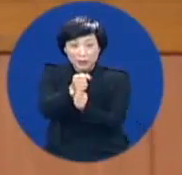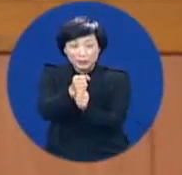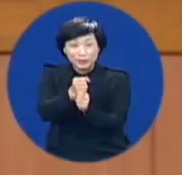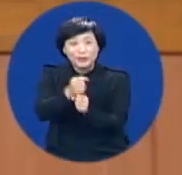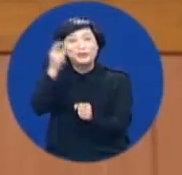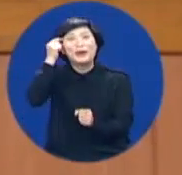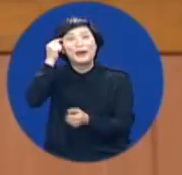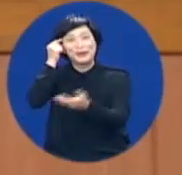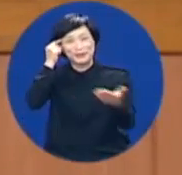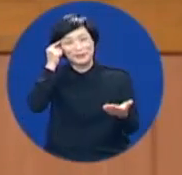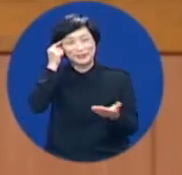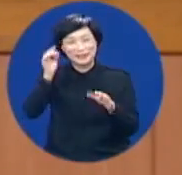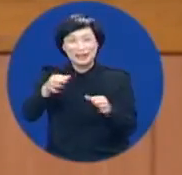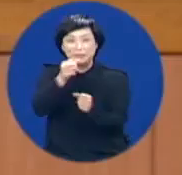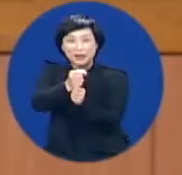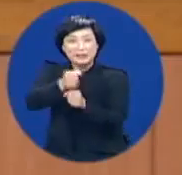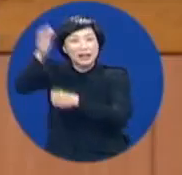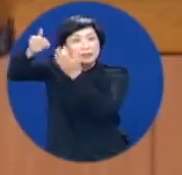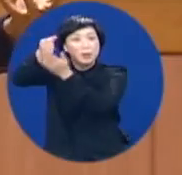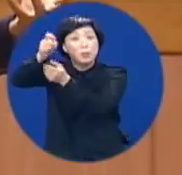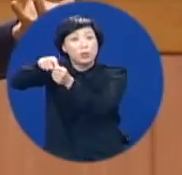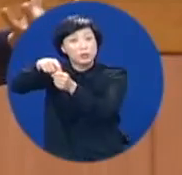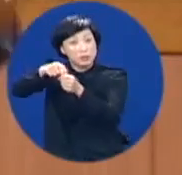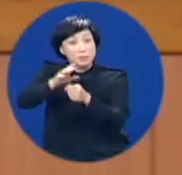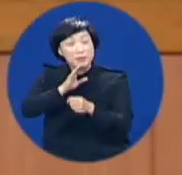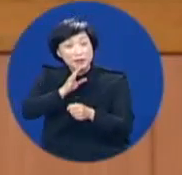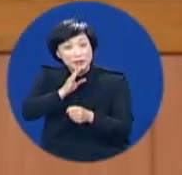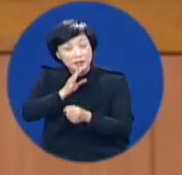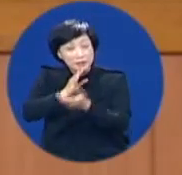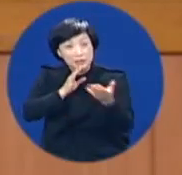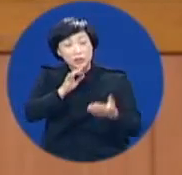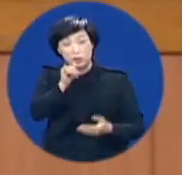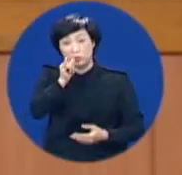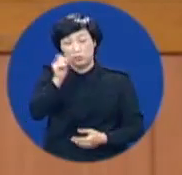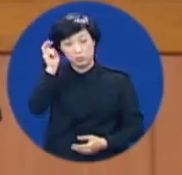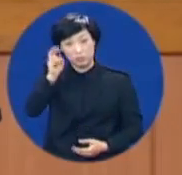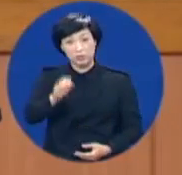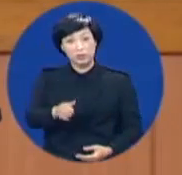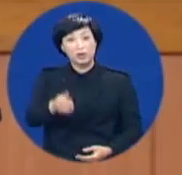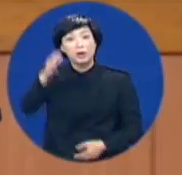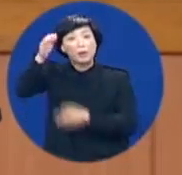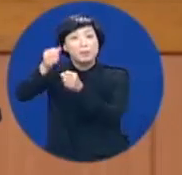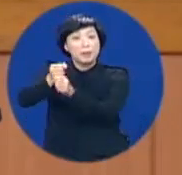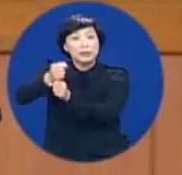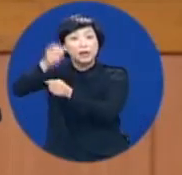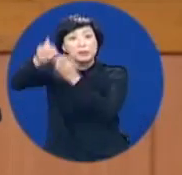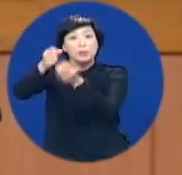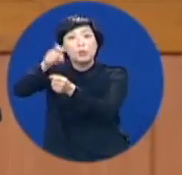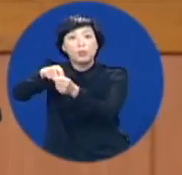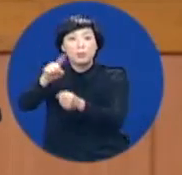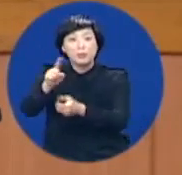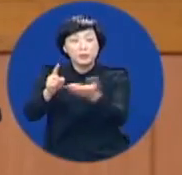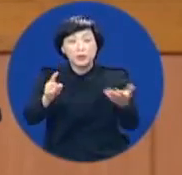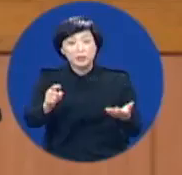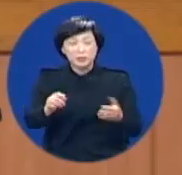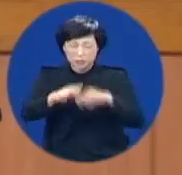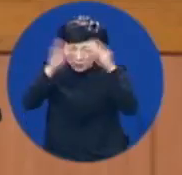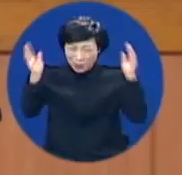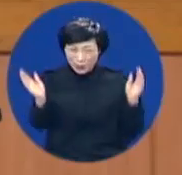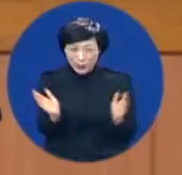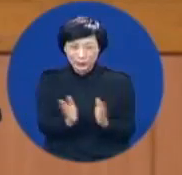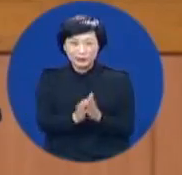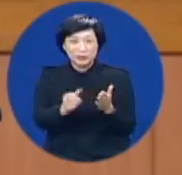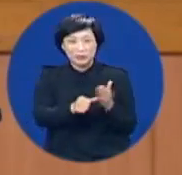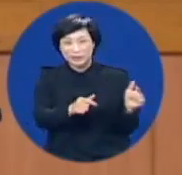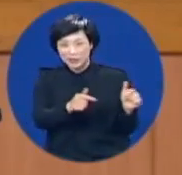만들었을까? 만드신 분의 목적이 있어야 될 거 아니에요. 목적. 만드신 분의 목적은 이 모든